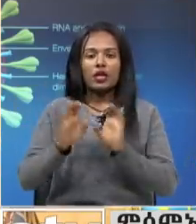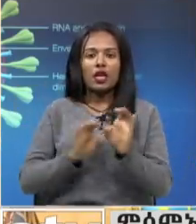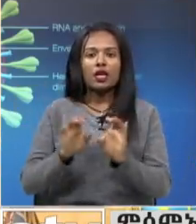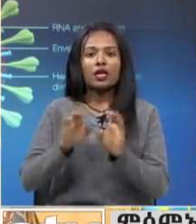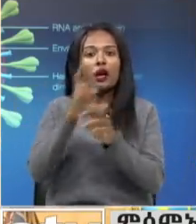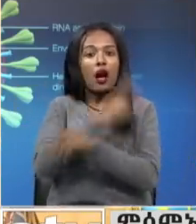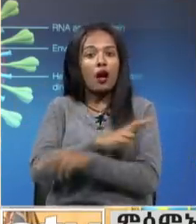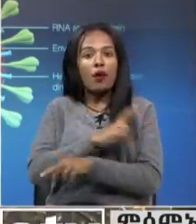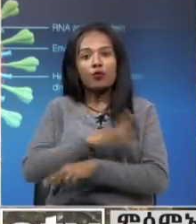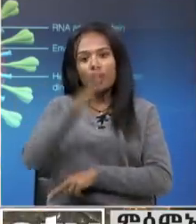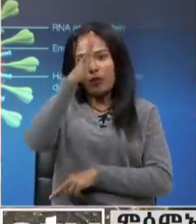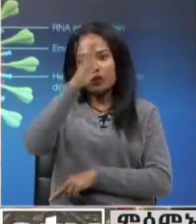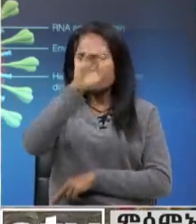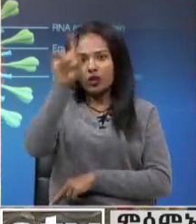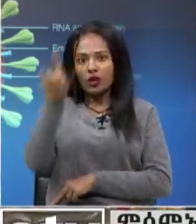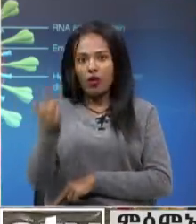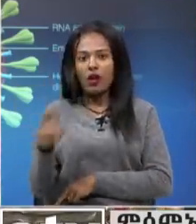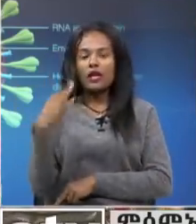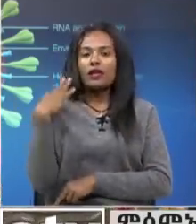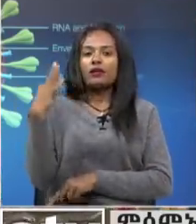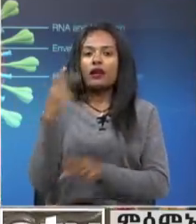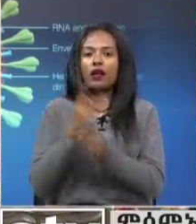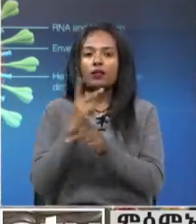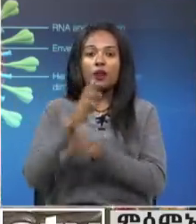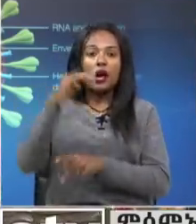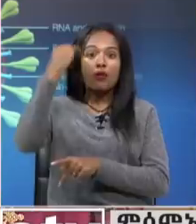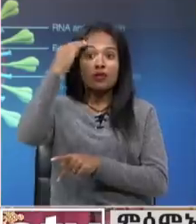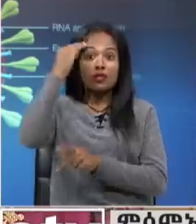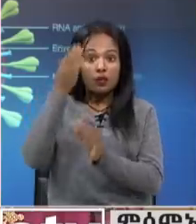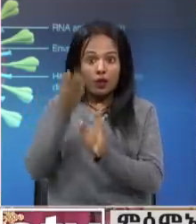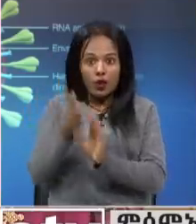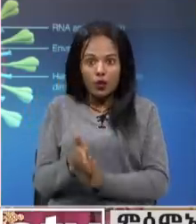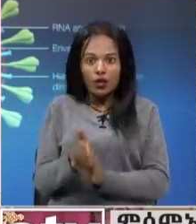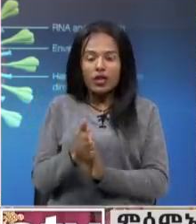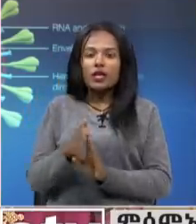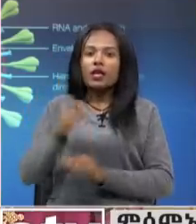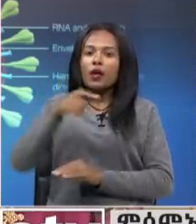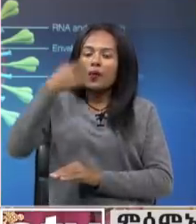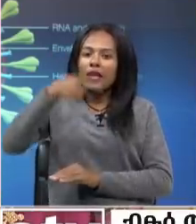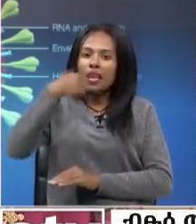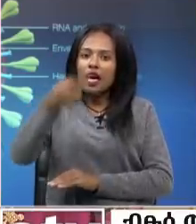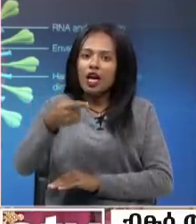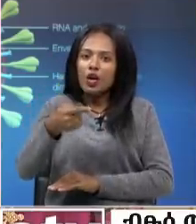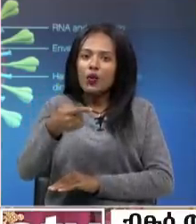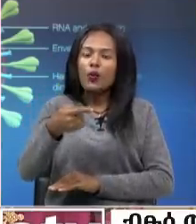የሃይማኖት አባቶቹ ጠይቀዋል። ጤና ጥበቃ ሚኒስቴር በኩል የሚነገረው ሁሉ